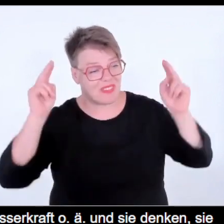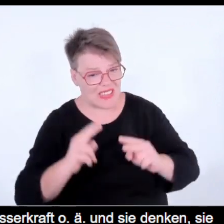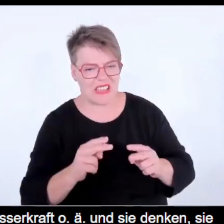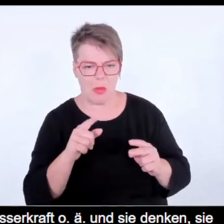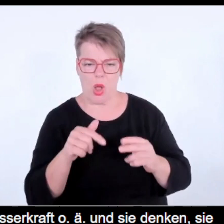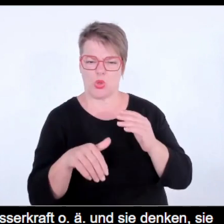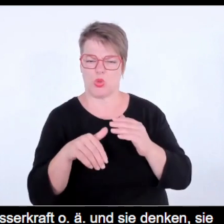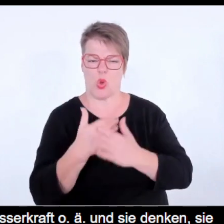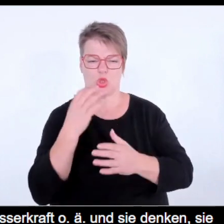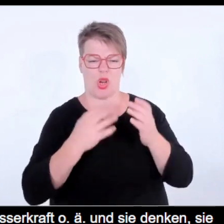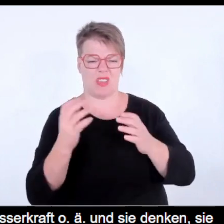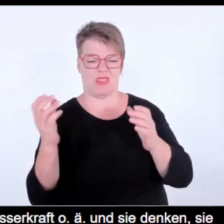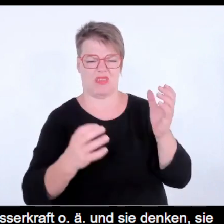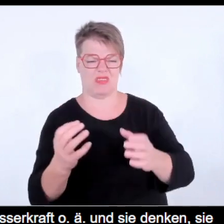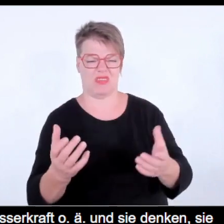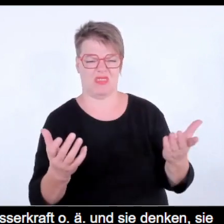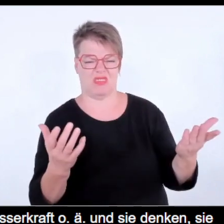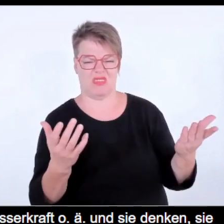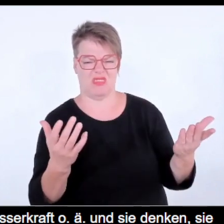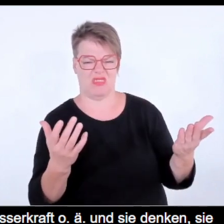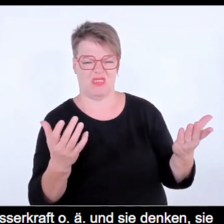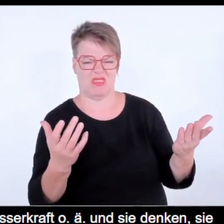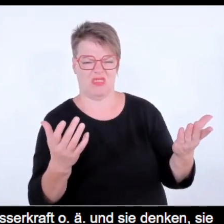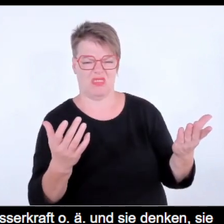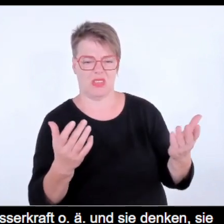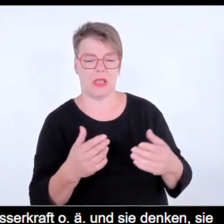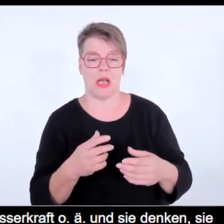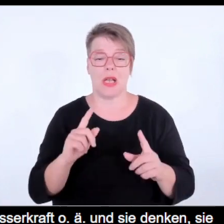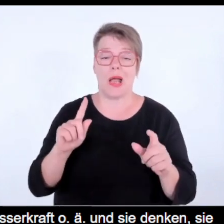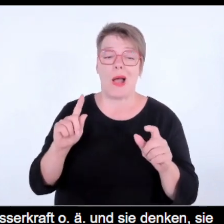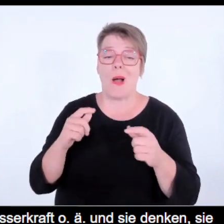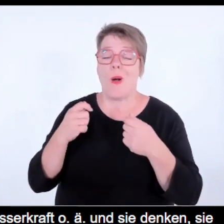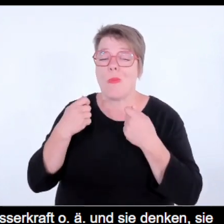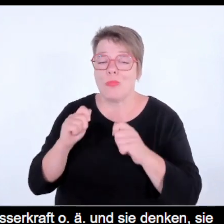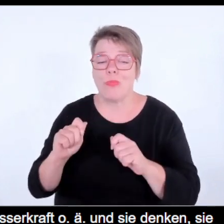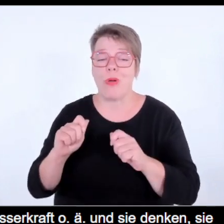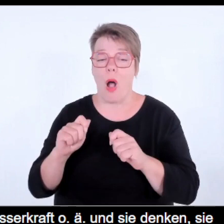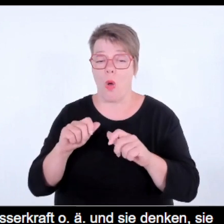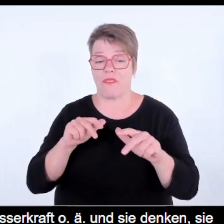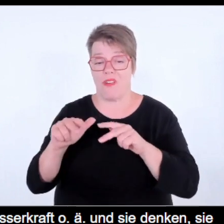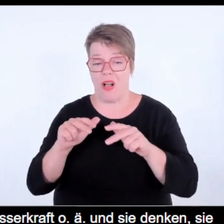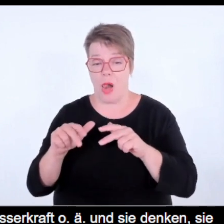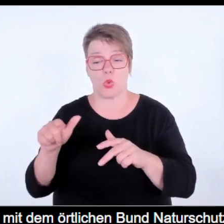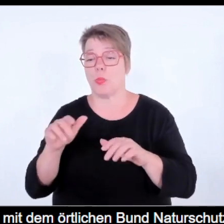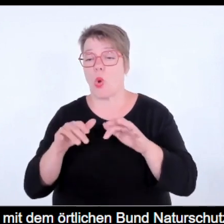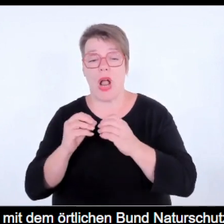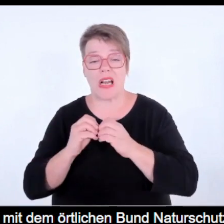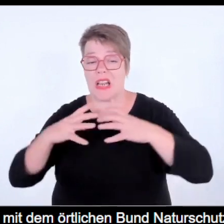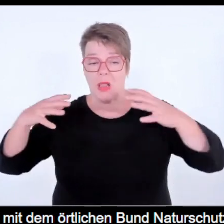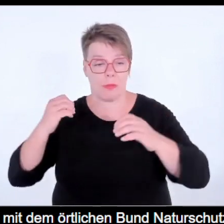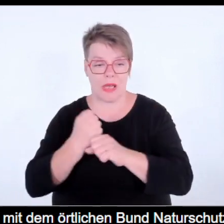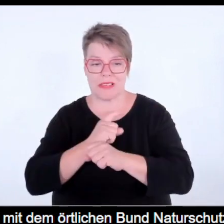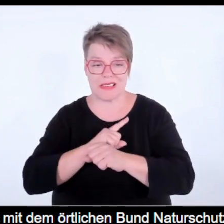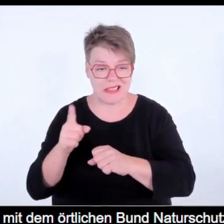Das ist der Hauptunterschied. Was ist das Ziel? Wir haben so viel Geld in der Pipeline, Herr Kain, für staatliche Hochbauten. Unter anderem in